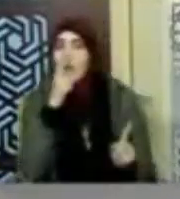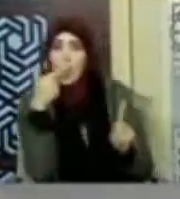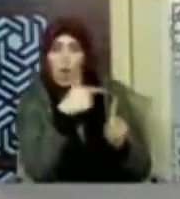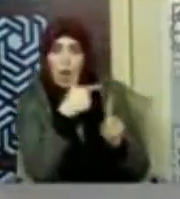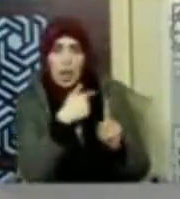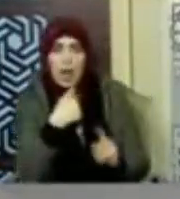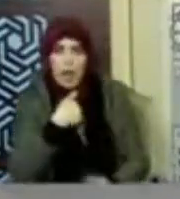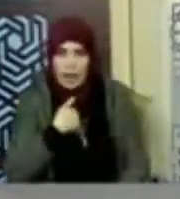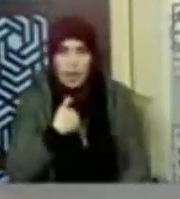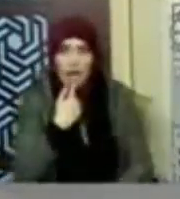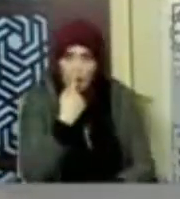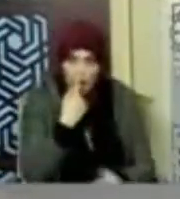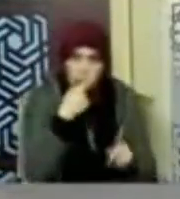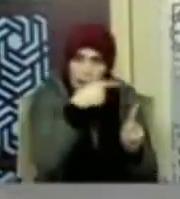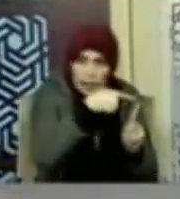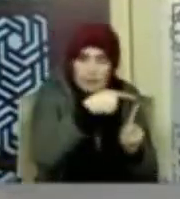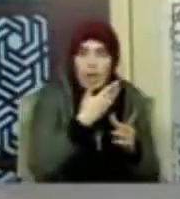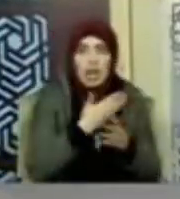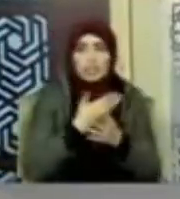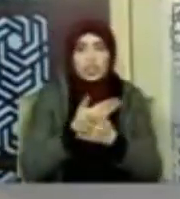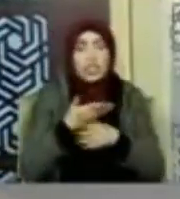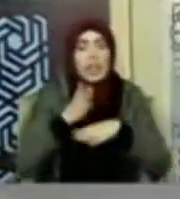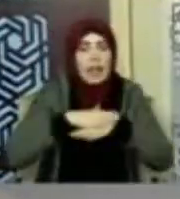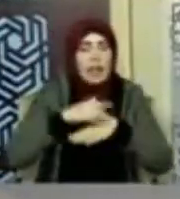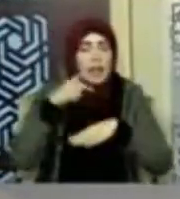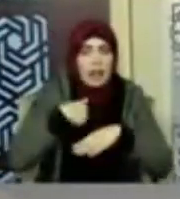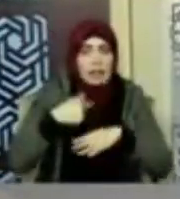واتبعتك على أن